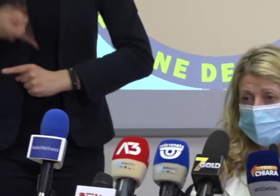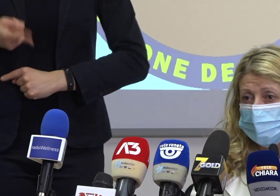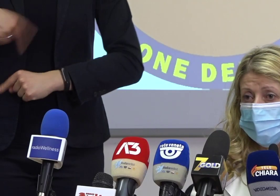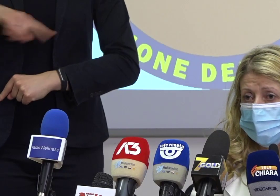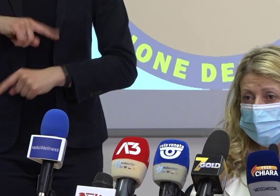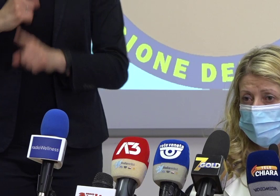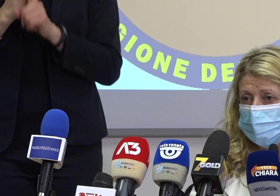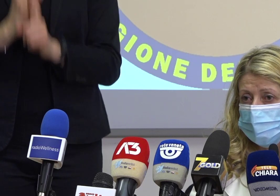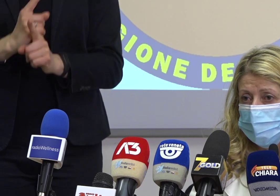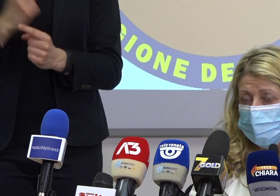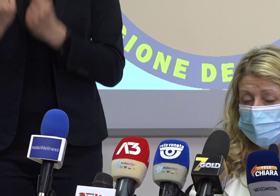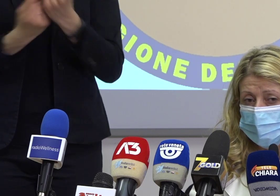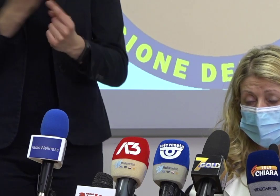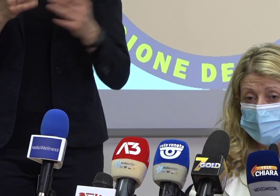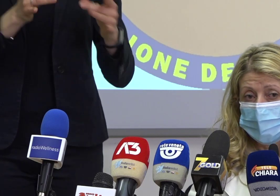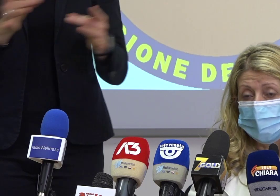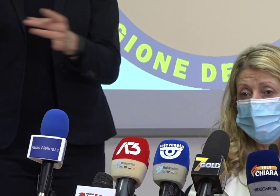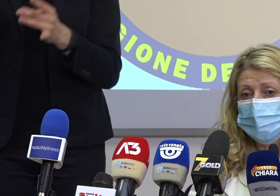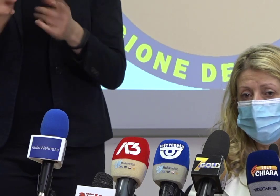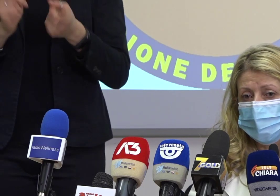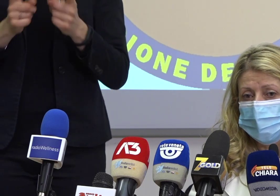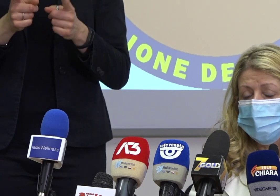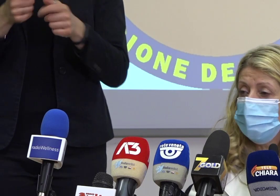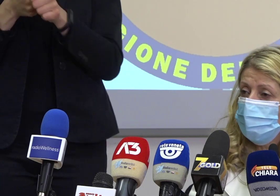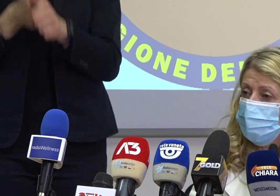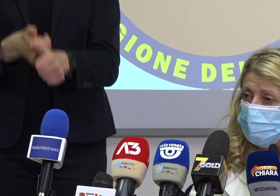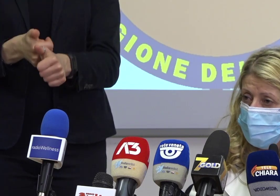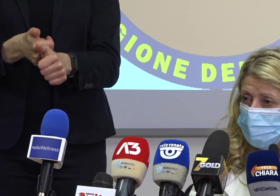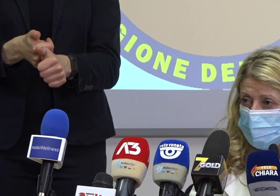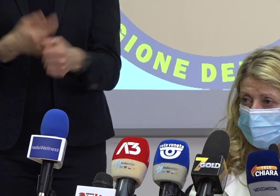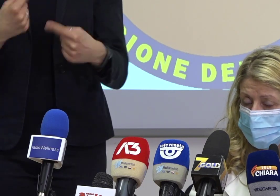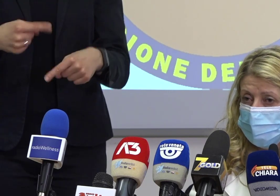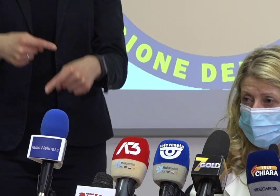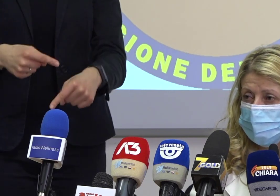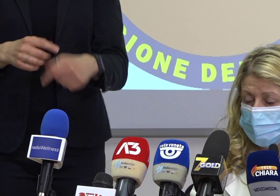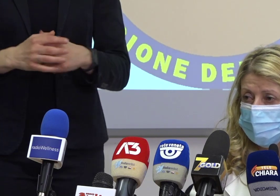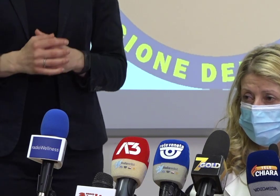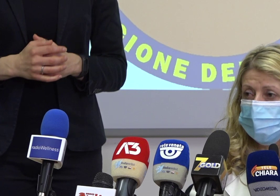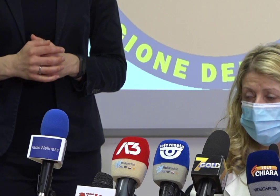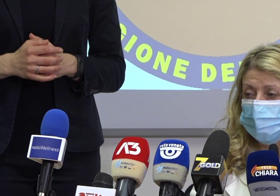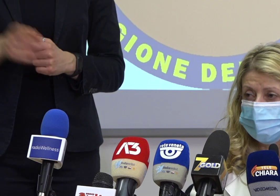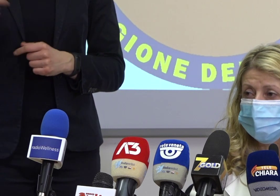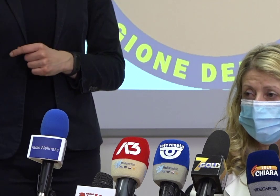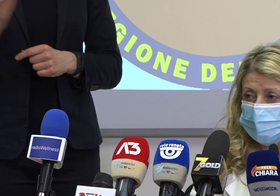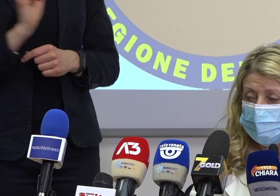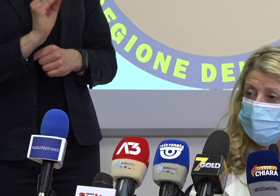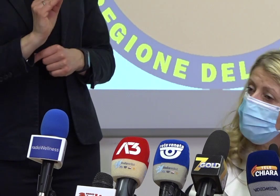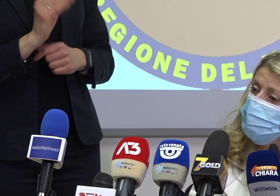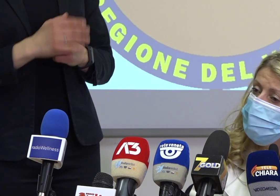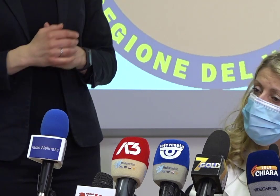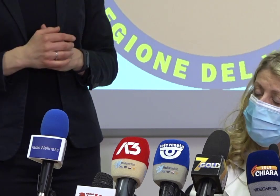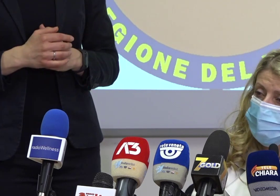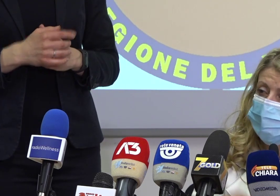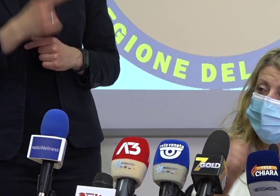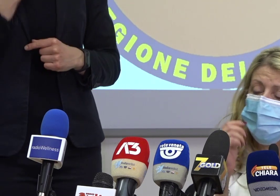aperte. Il protocollo in caso di bambino positivo a scuola, considerando che elementari e medie tornano in presenza dal 7 gennaio, è però cambiato. Si stringono